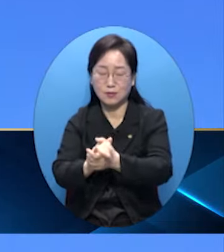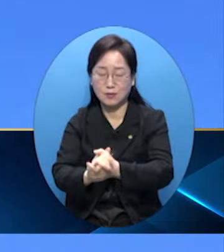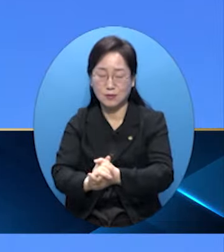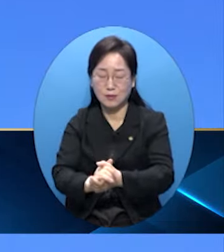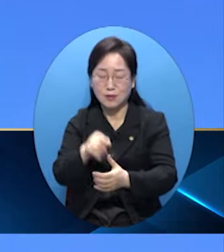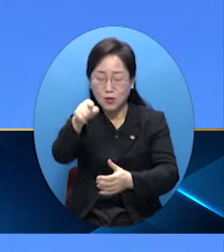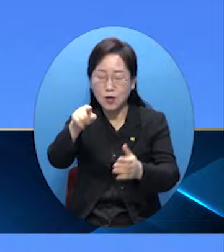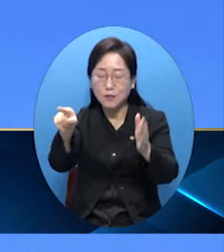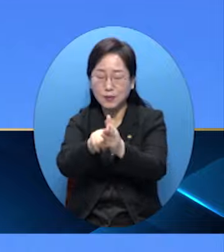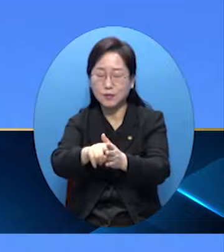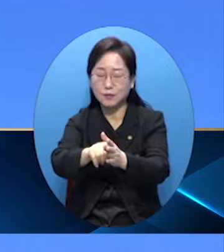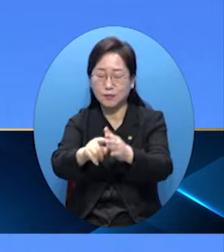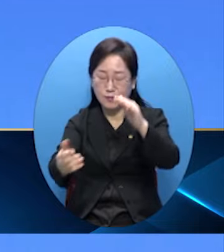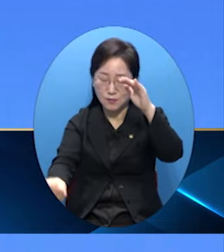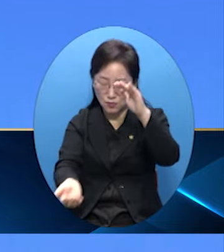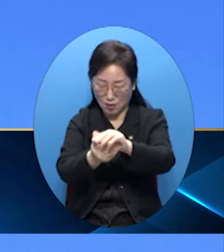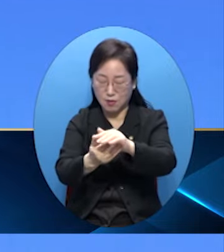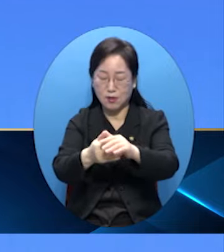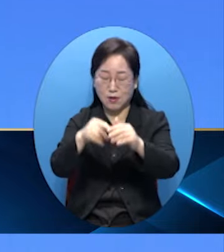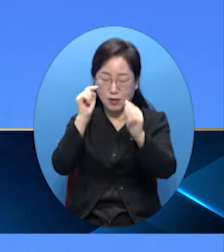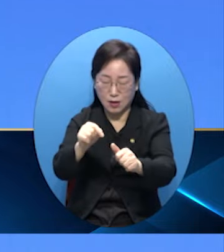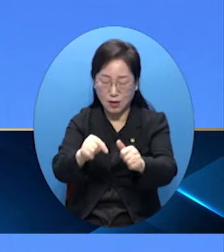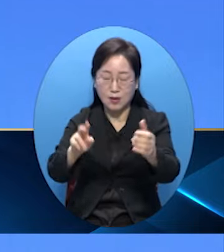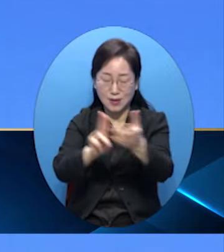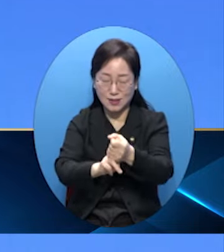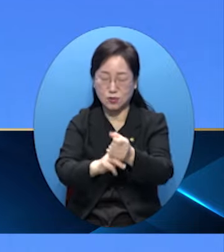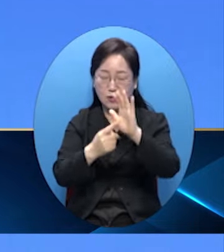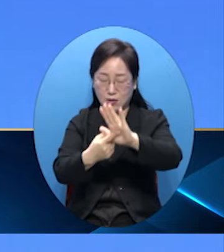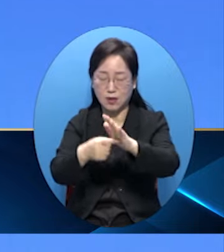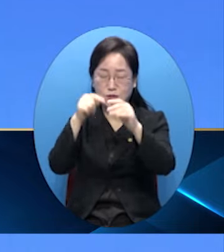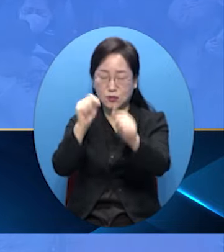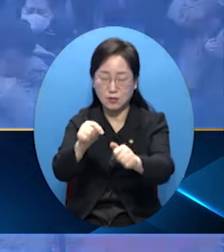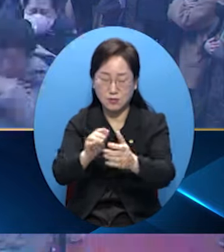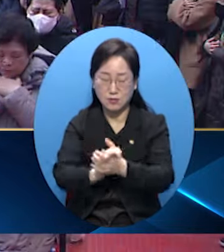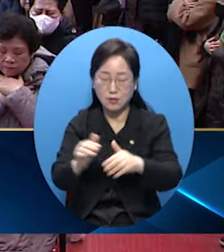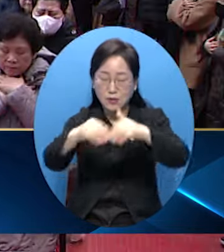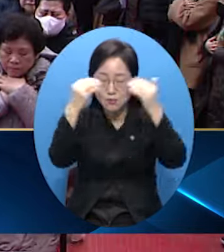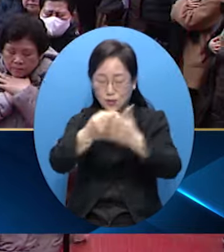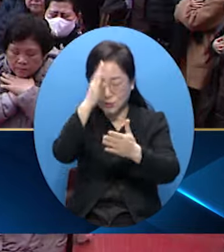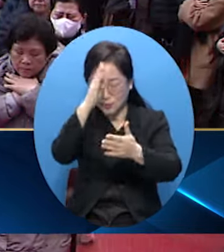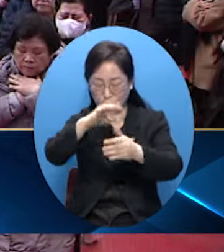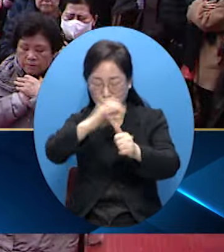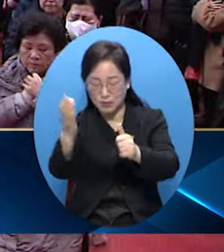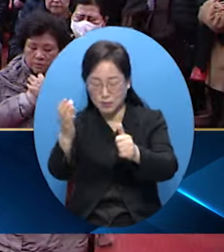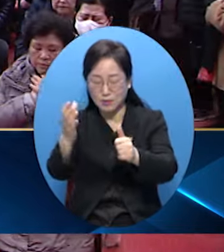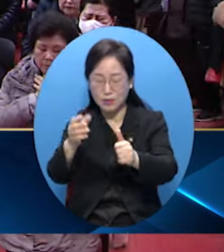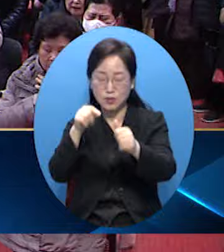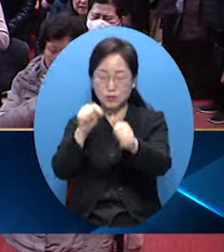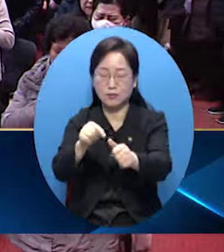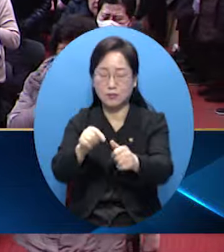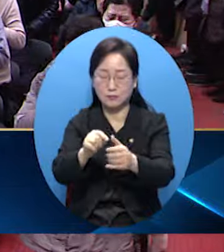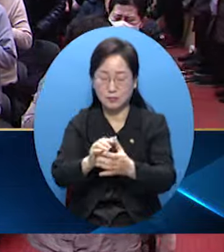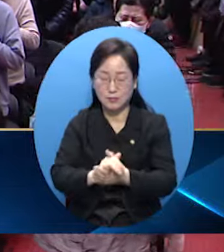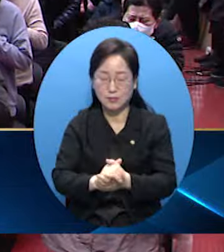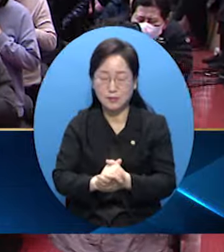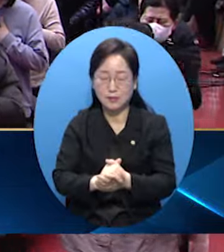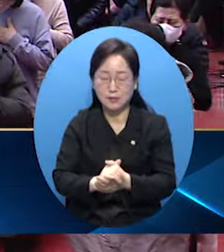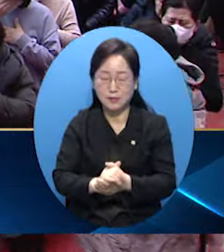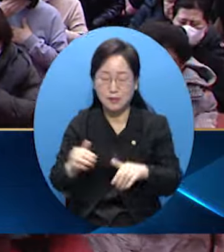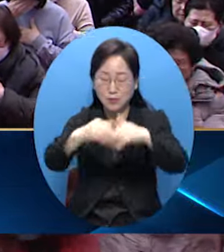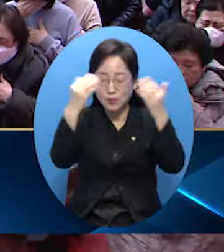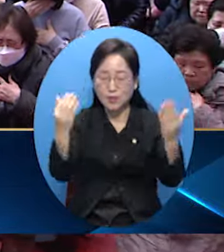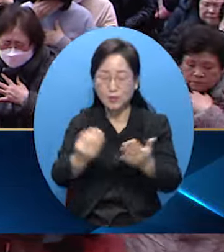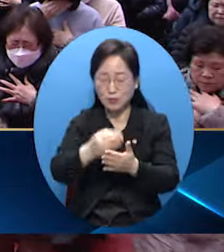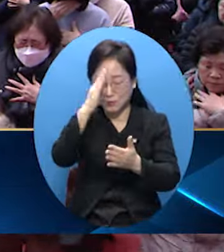내 믿음대로 될지어다. 기적이 일어날지어다. 모든 병에서 노예남을 받을지어다.